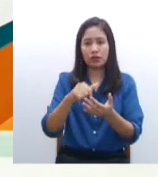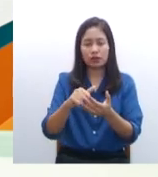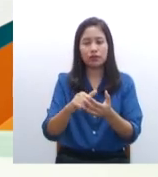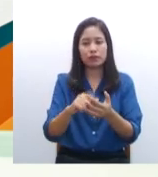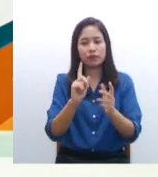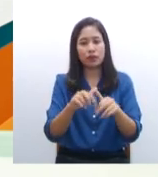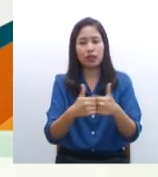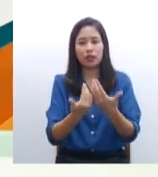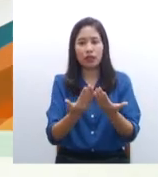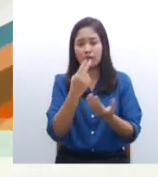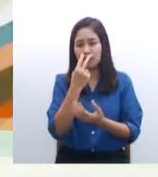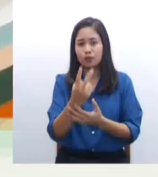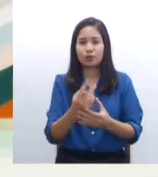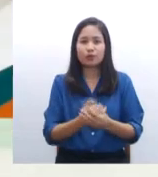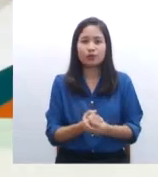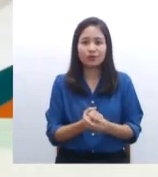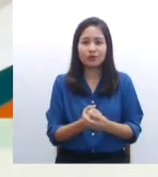นะครับขอเชิญรับชมครับ